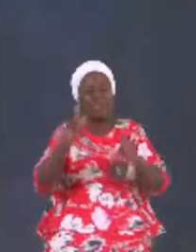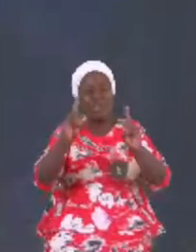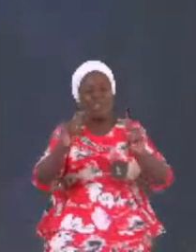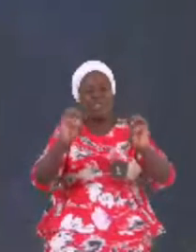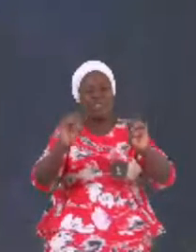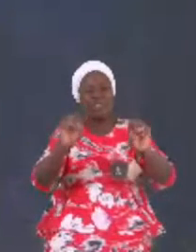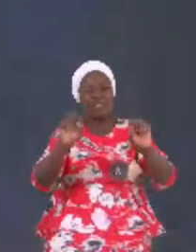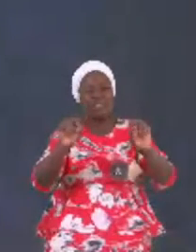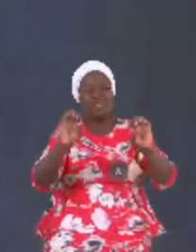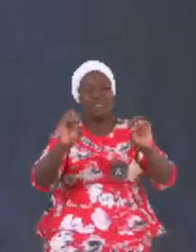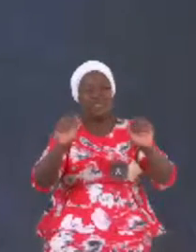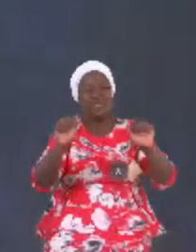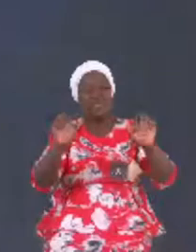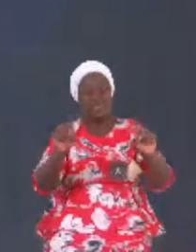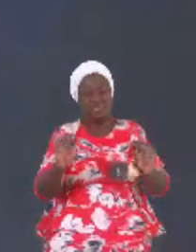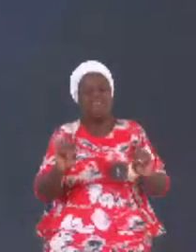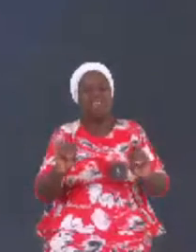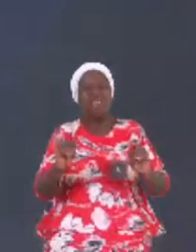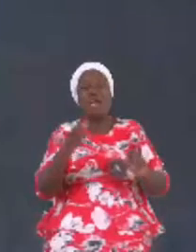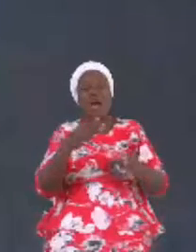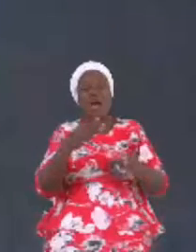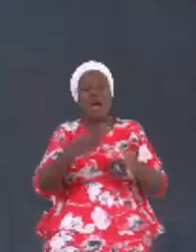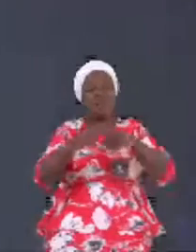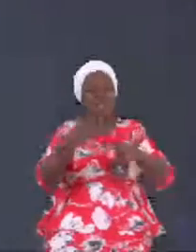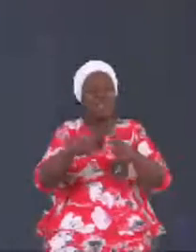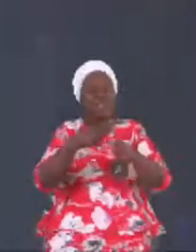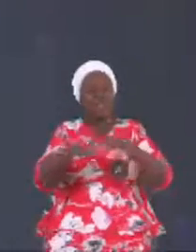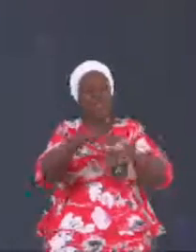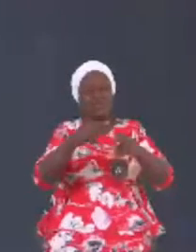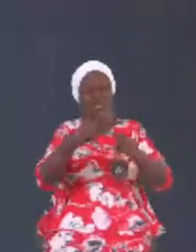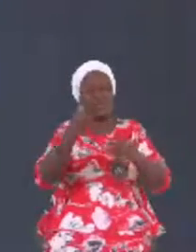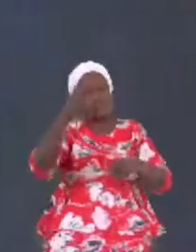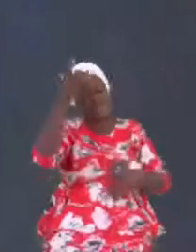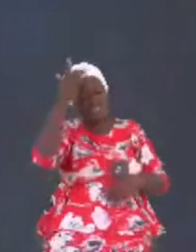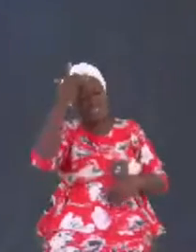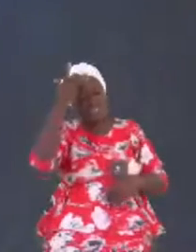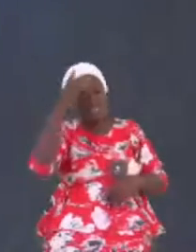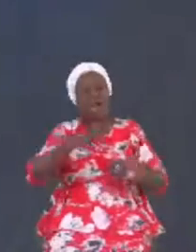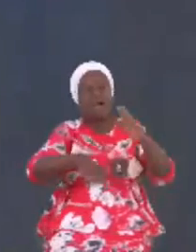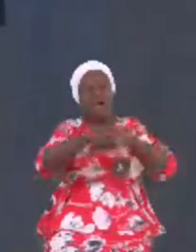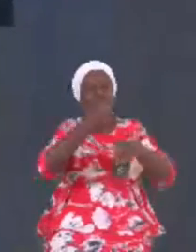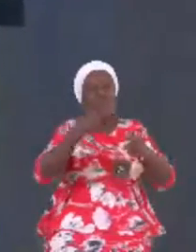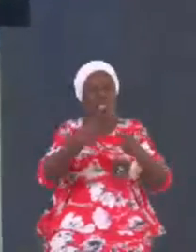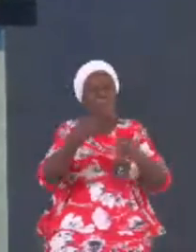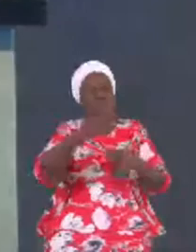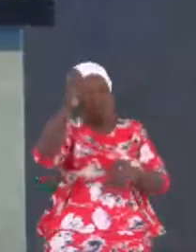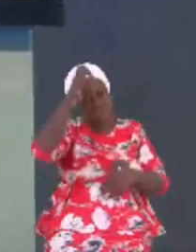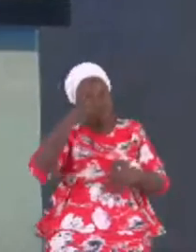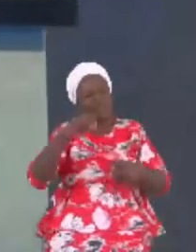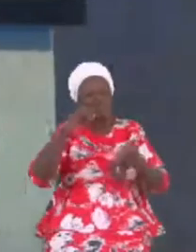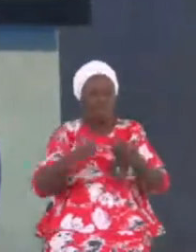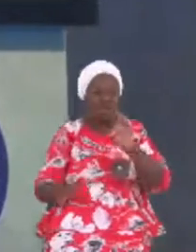maladies, au-dessus des noms des infirmités, au-dessus des noms des afflictions